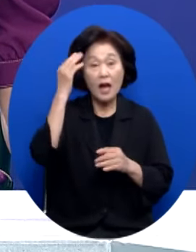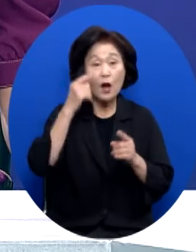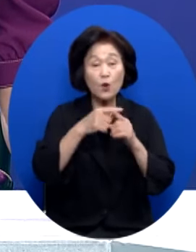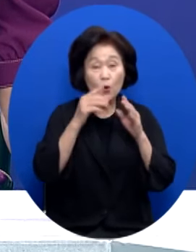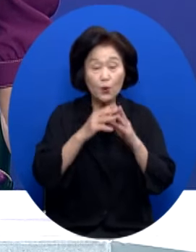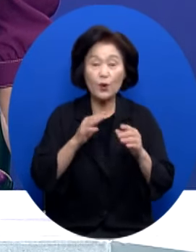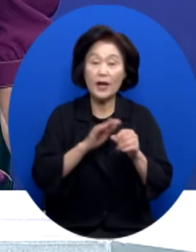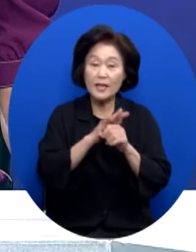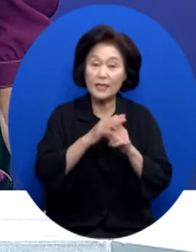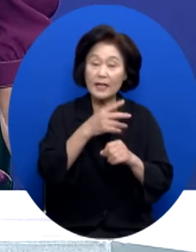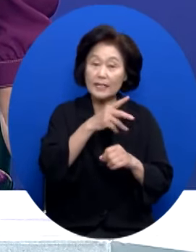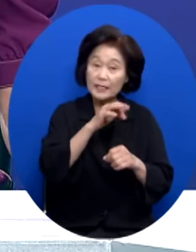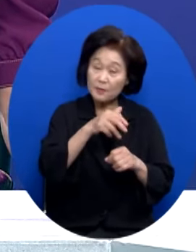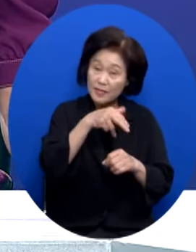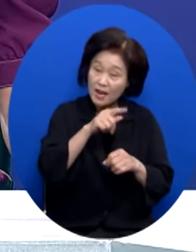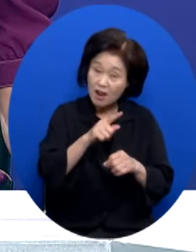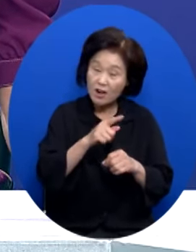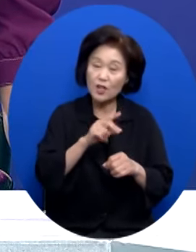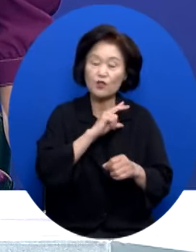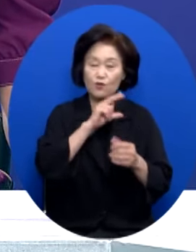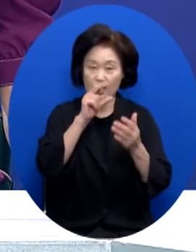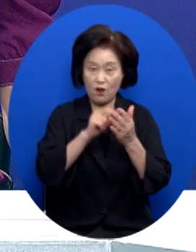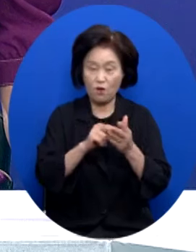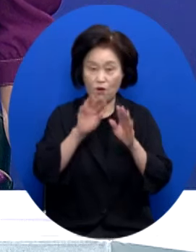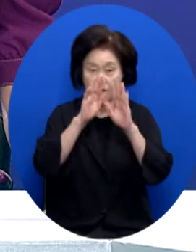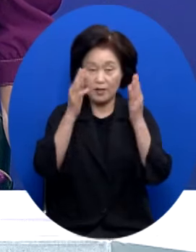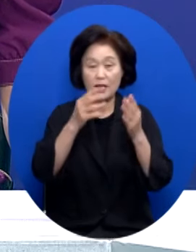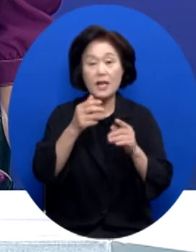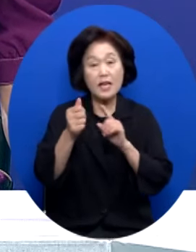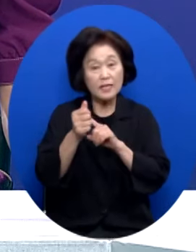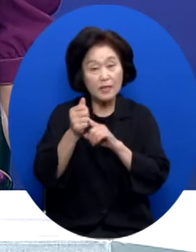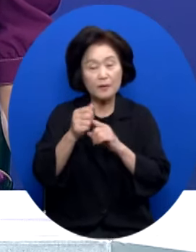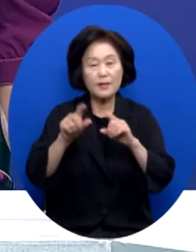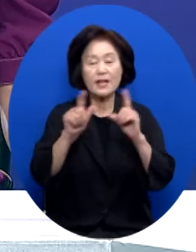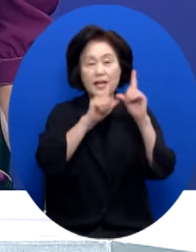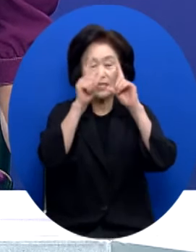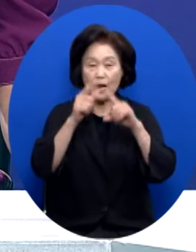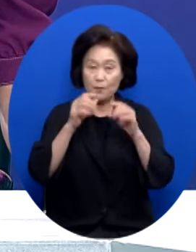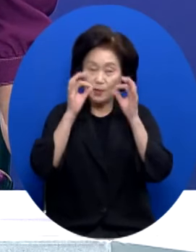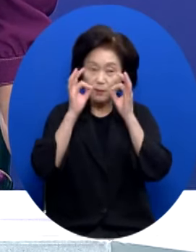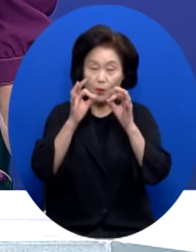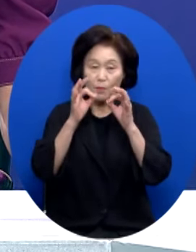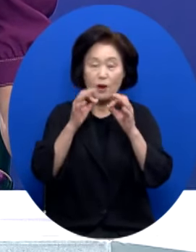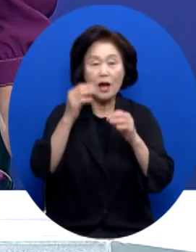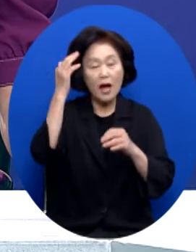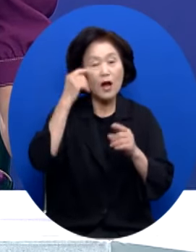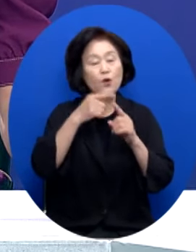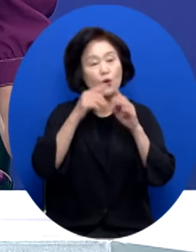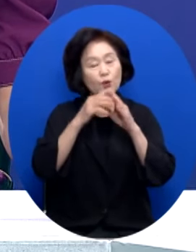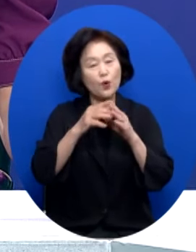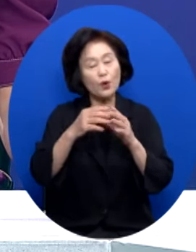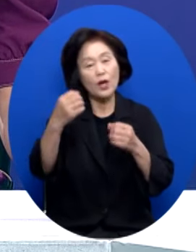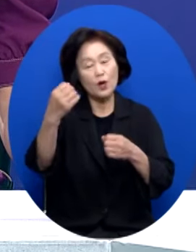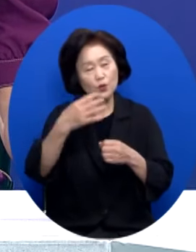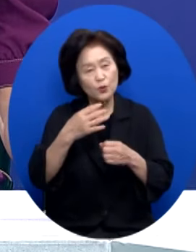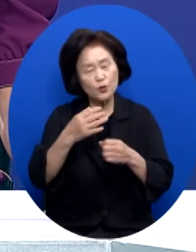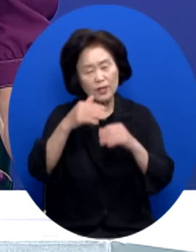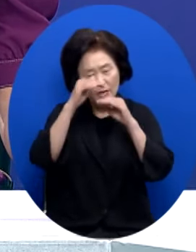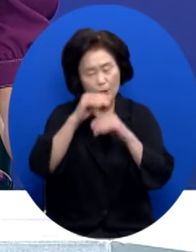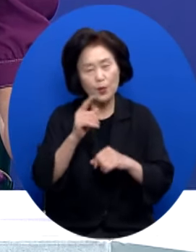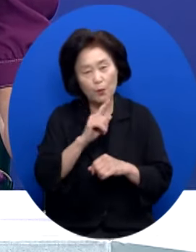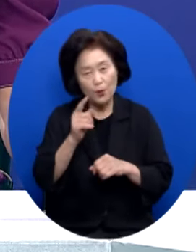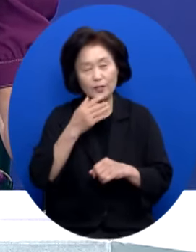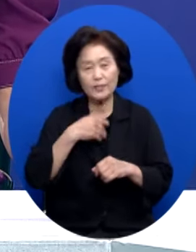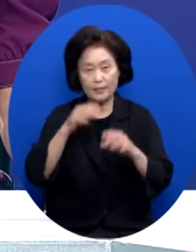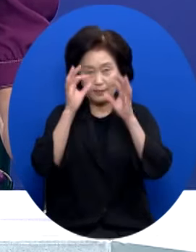한국교회가 사랑한 팀 켈러란 주제로 열린 가운데 그의 삶을 돌아보며 팀 켈러가 한국교회에 주는 메시지는 무엇인지